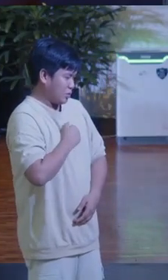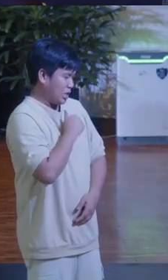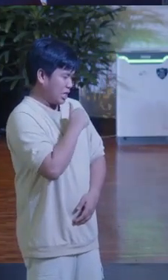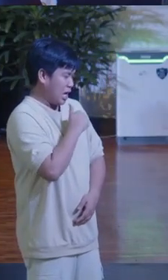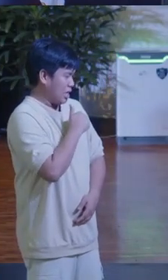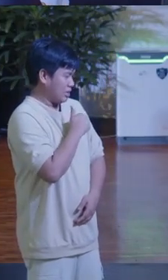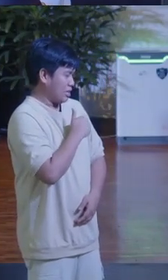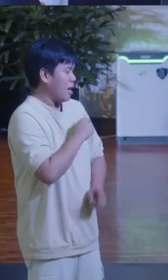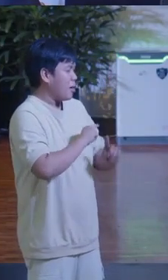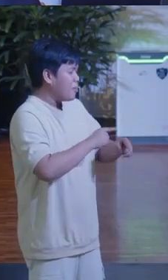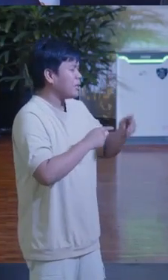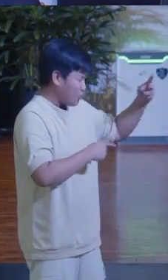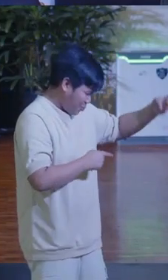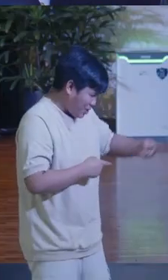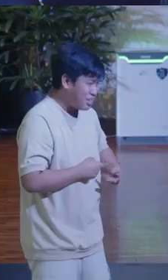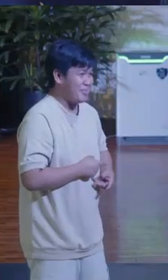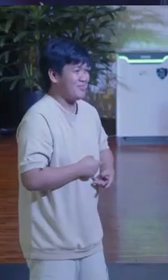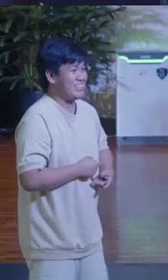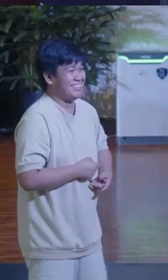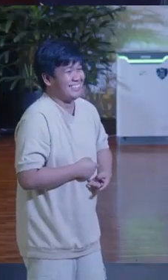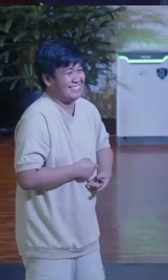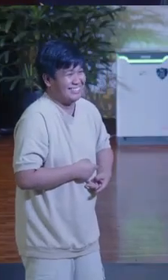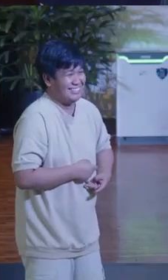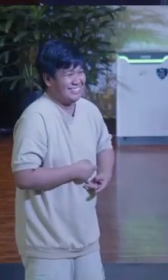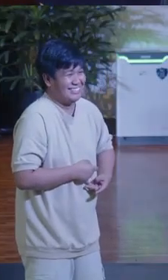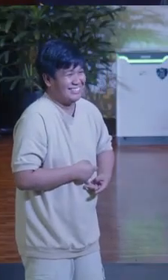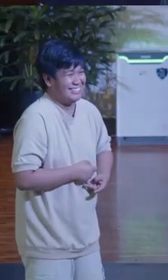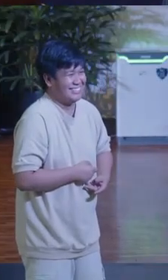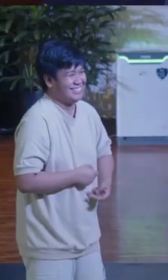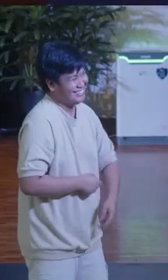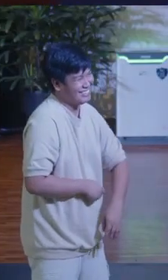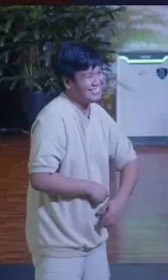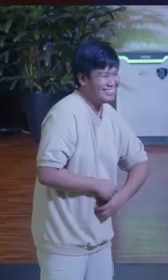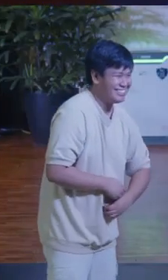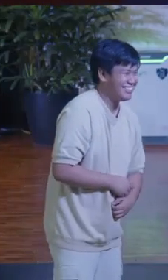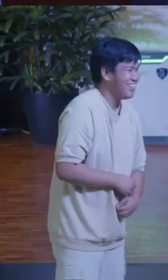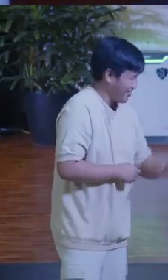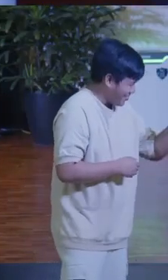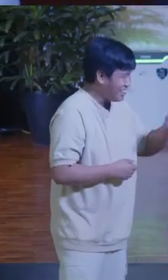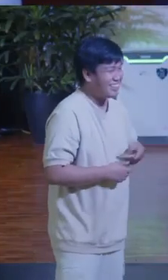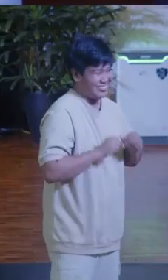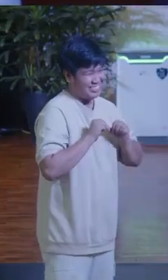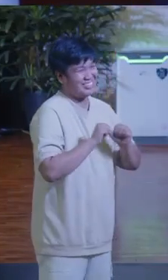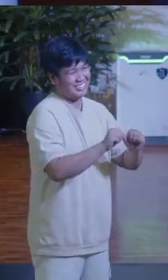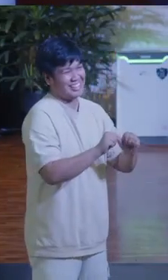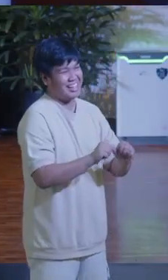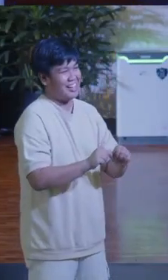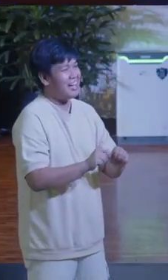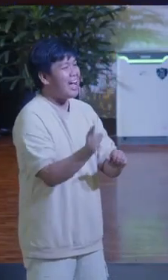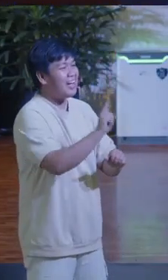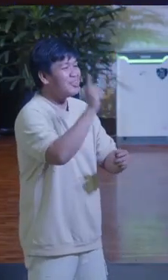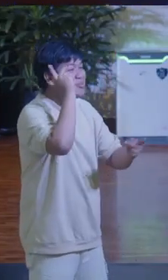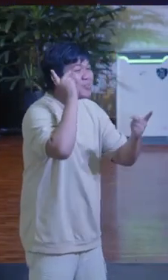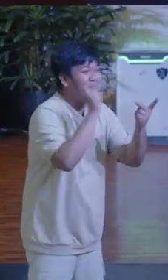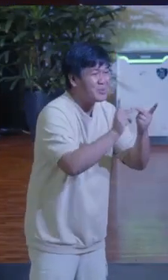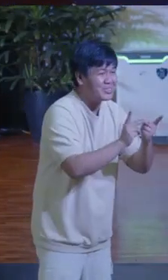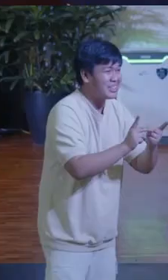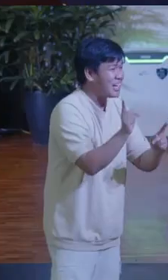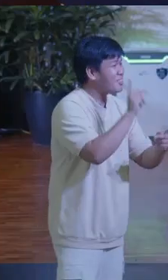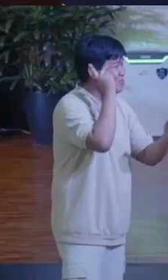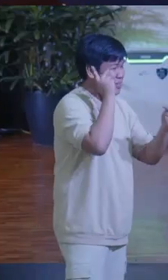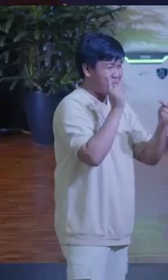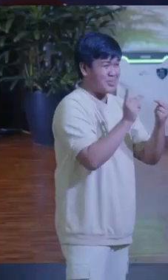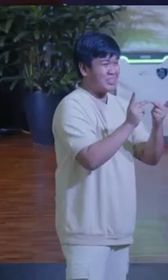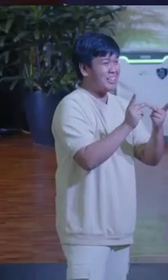Mabuti naman bumalik. Pagbalik, maganda na ang kasuotan. No? Pero napakadali pong